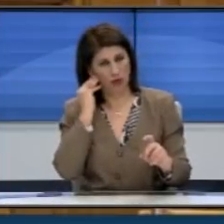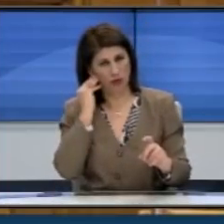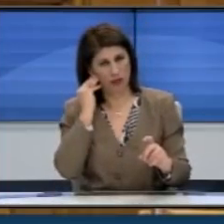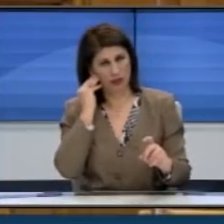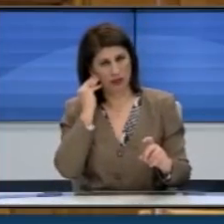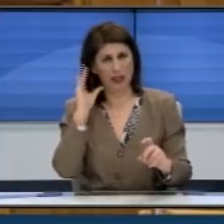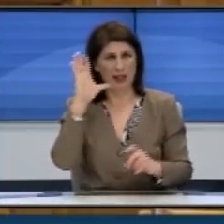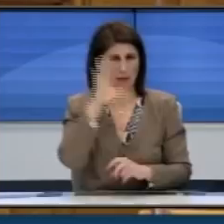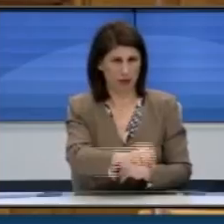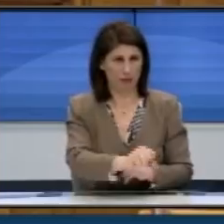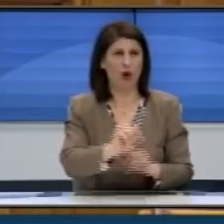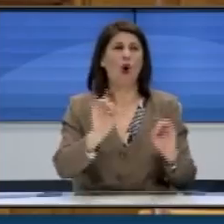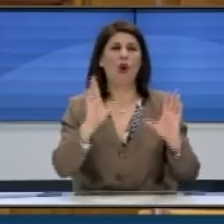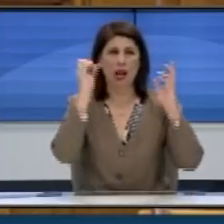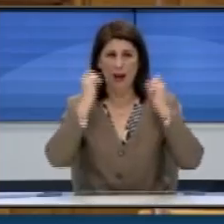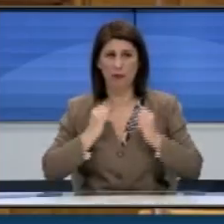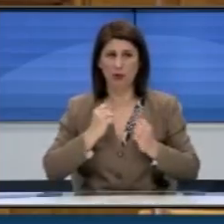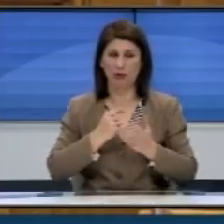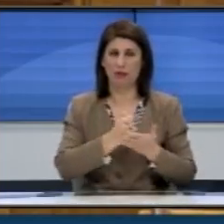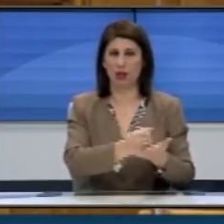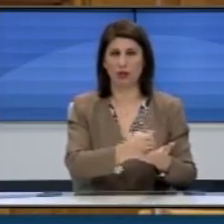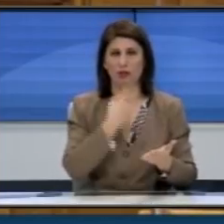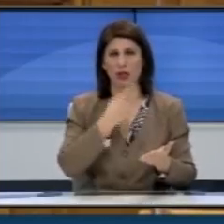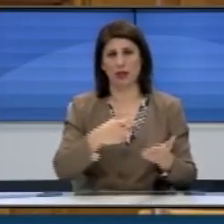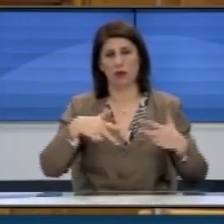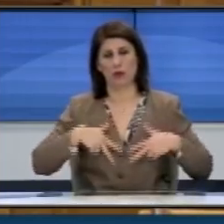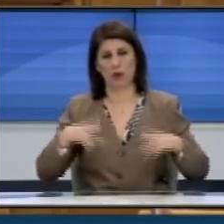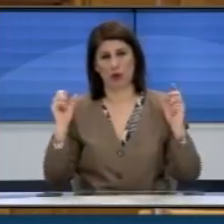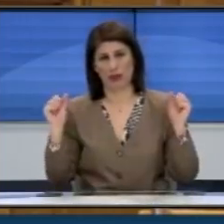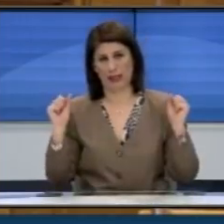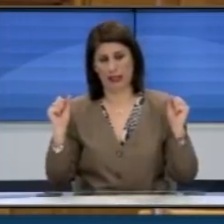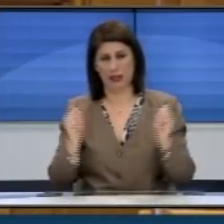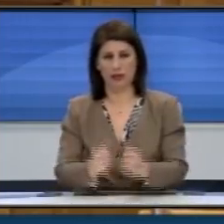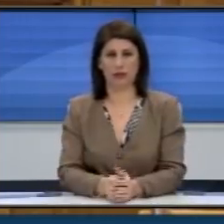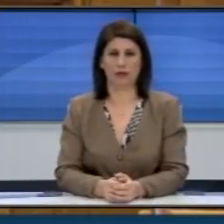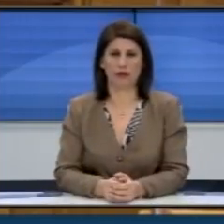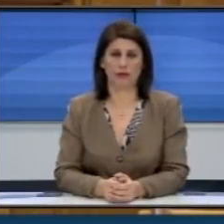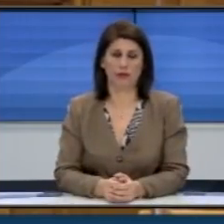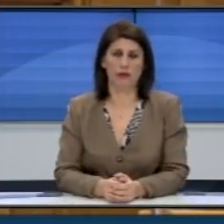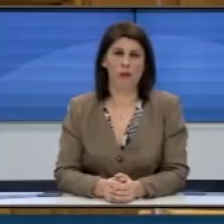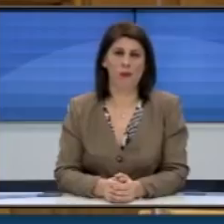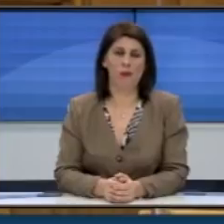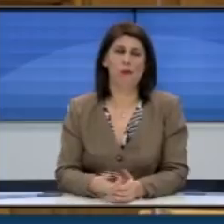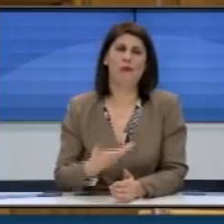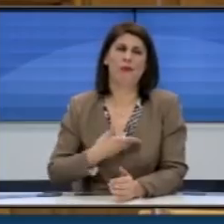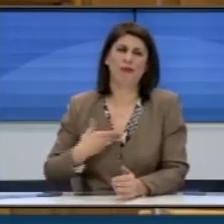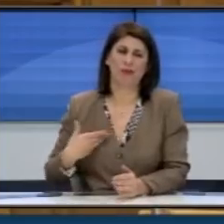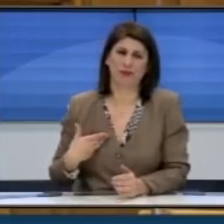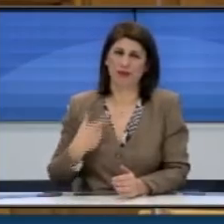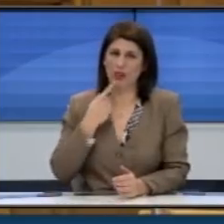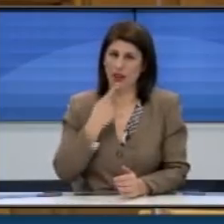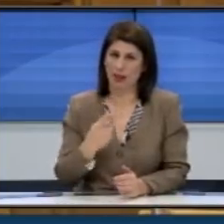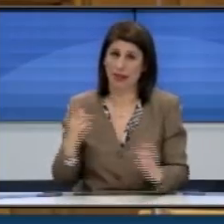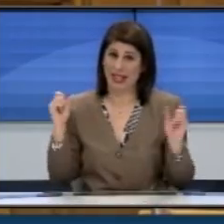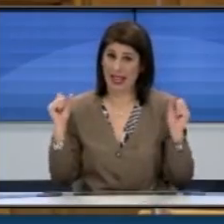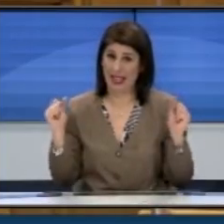για επιτάξεις χωρίς αποζημίωση, μας είπε ο Υπουργός Υγείας. Μόνο που εμείς, όταν